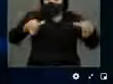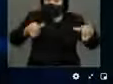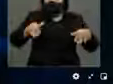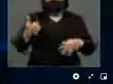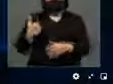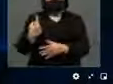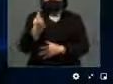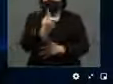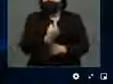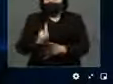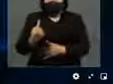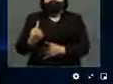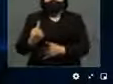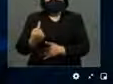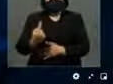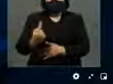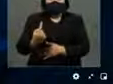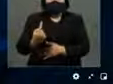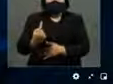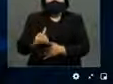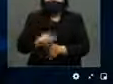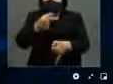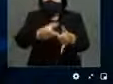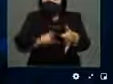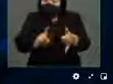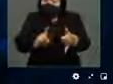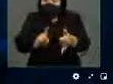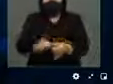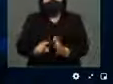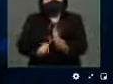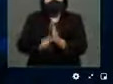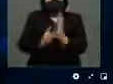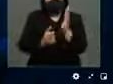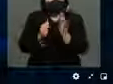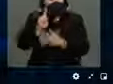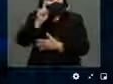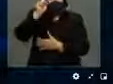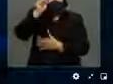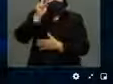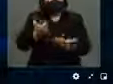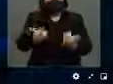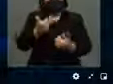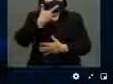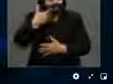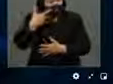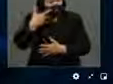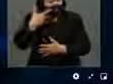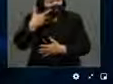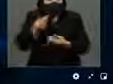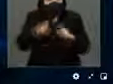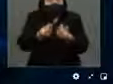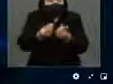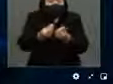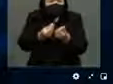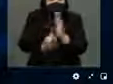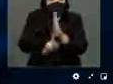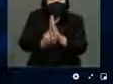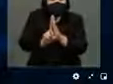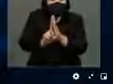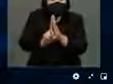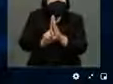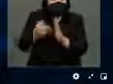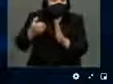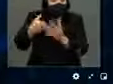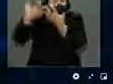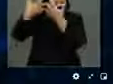ก็คงคล้ายๆเดิมนะครับคือความดันโลหิตสูงเบาหวานไขมันในเลือดสูงโรคทางหลอดเลือดสม